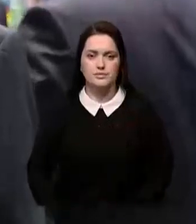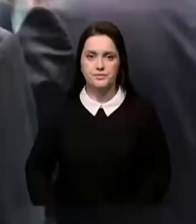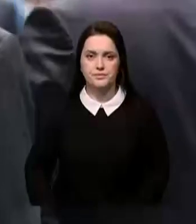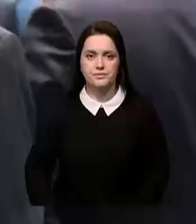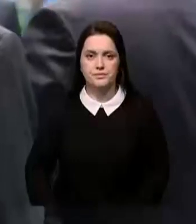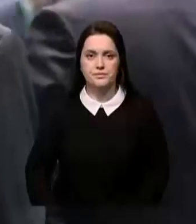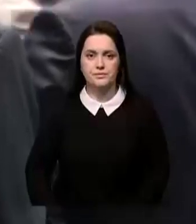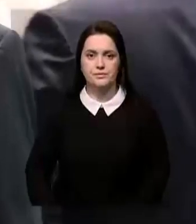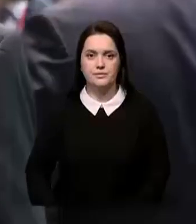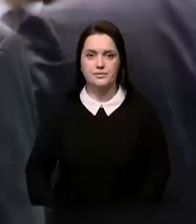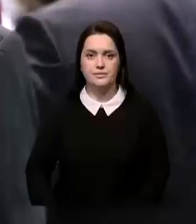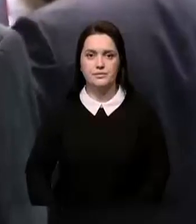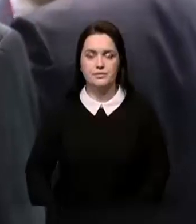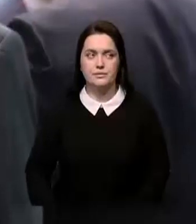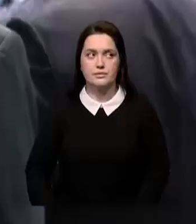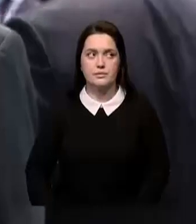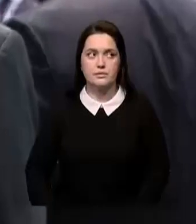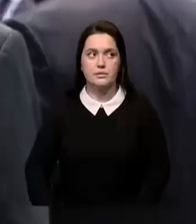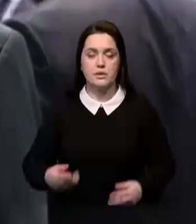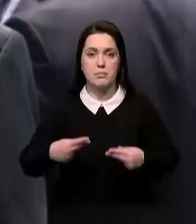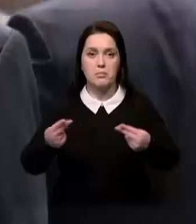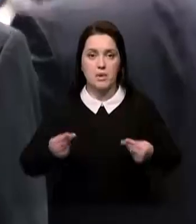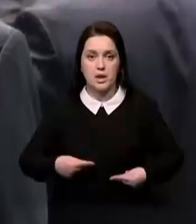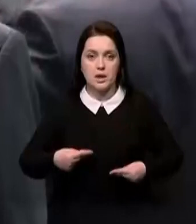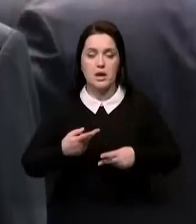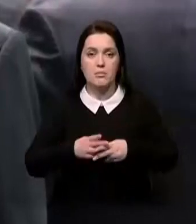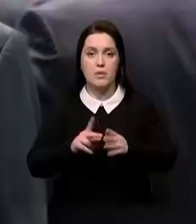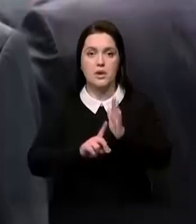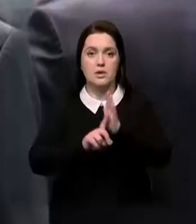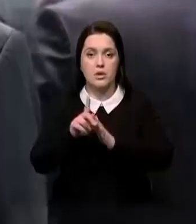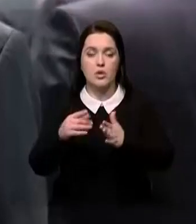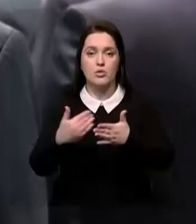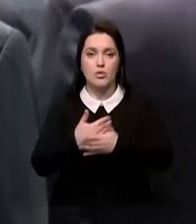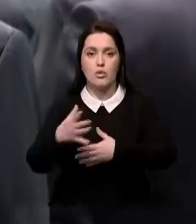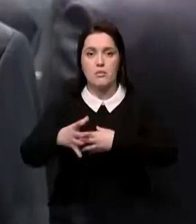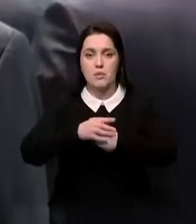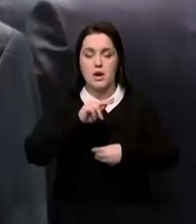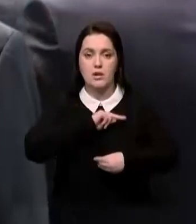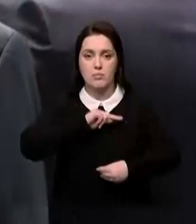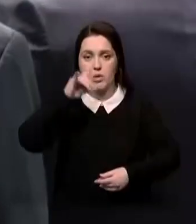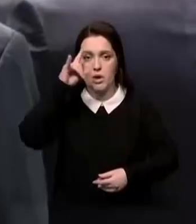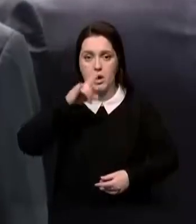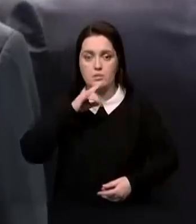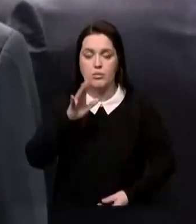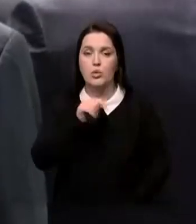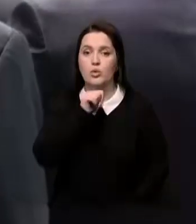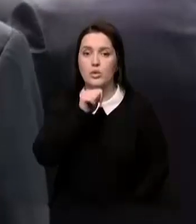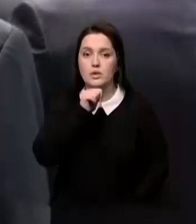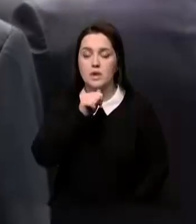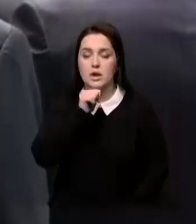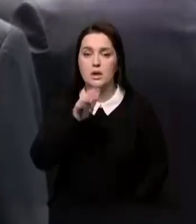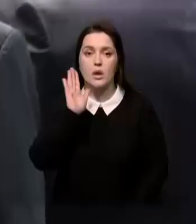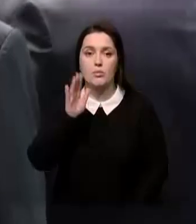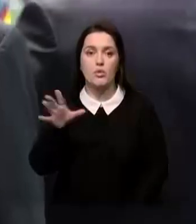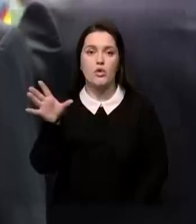органическое. То, что мы сегодня подписали здесь, на этом мероприятии, это старт новой совместной работы с Казахстаном, а именно с Костанаем. Мы планируем